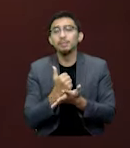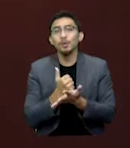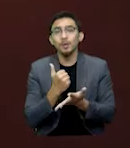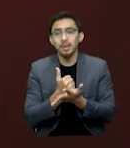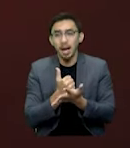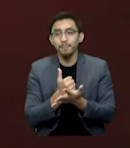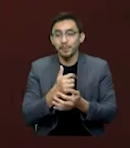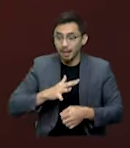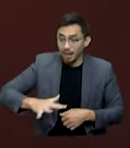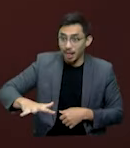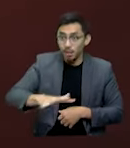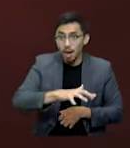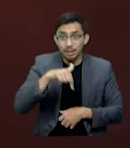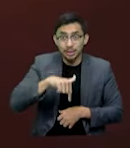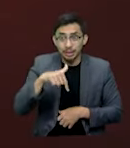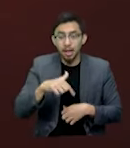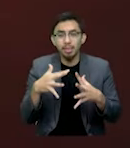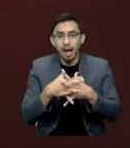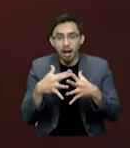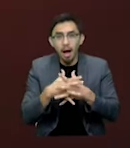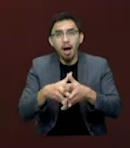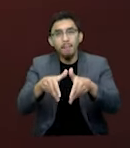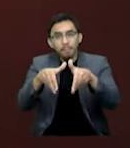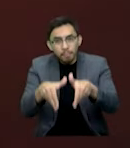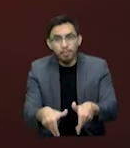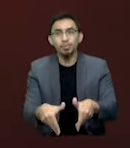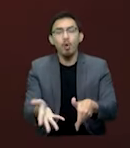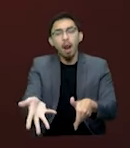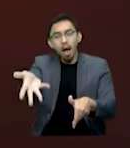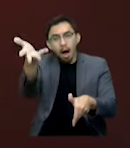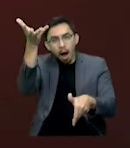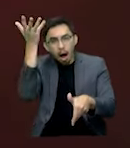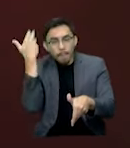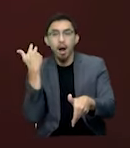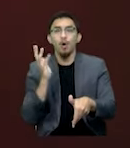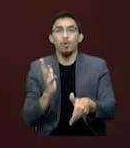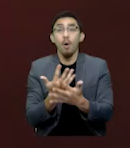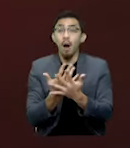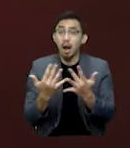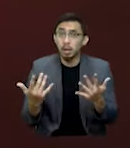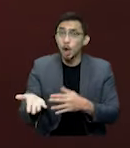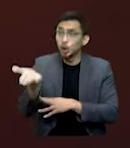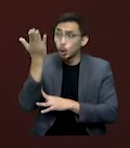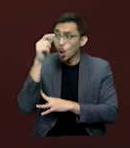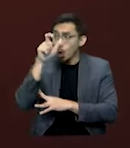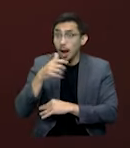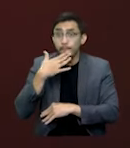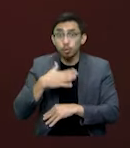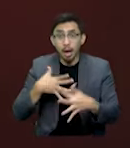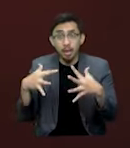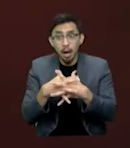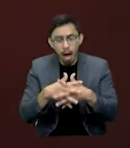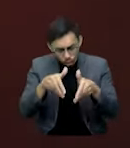yang pertama itu semuanya dikubur di situ, gitu. Keluarga semua ada di situ. Kalau soal beli membeli, masa kuburan ikut